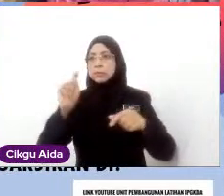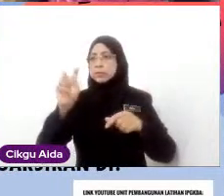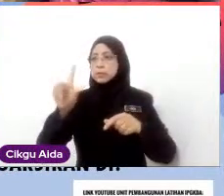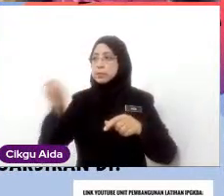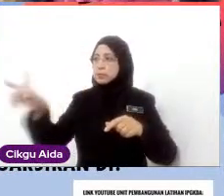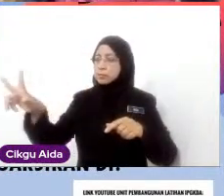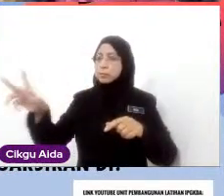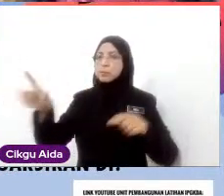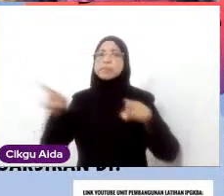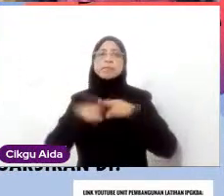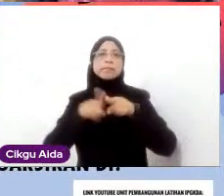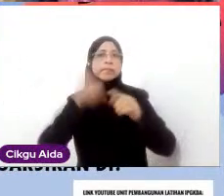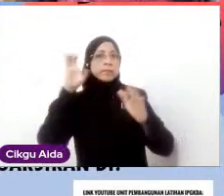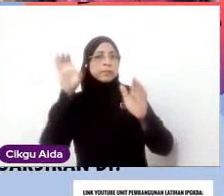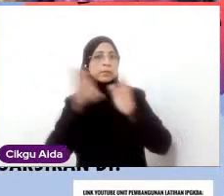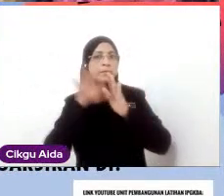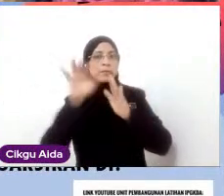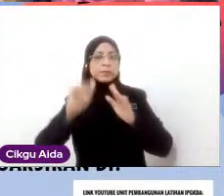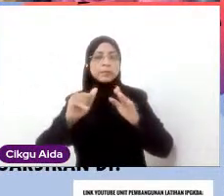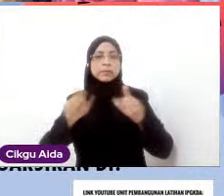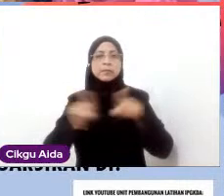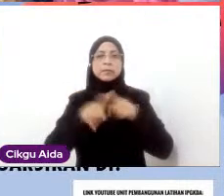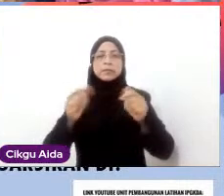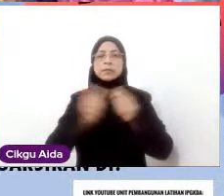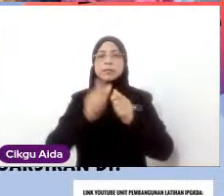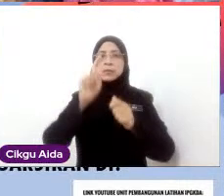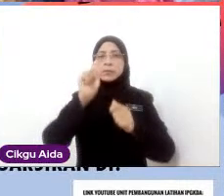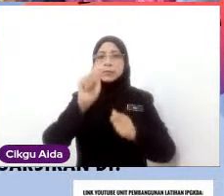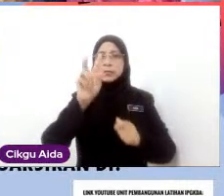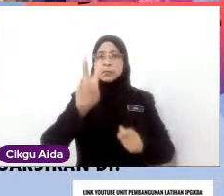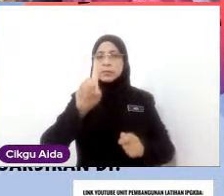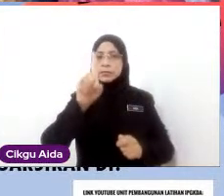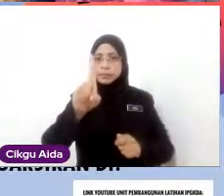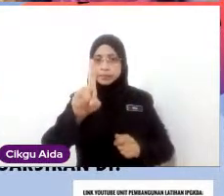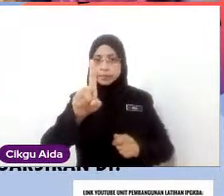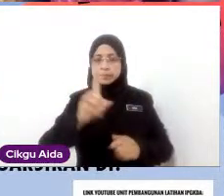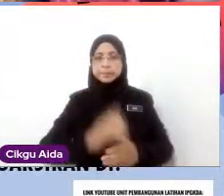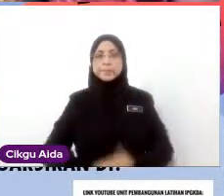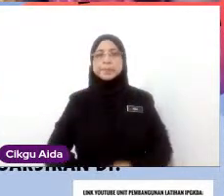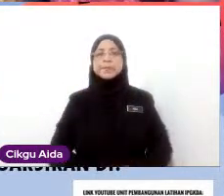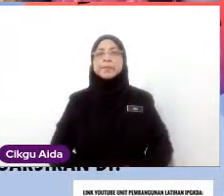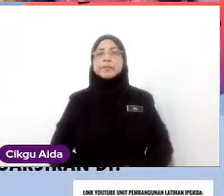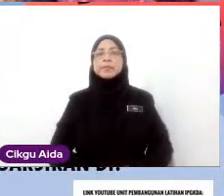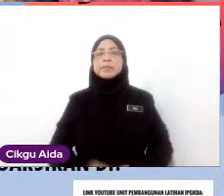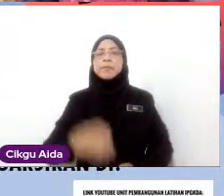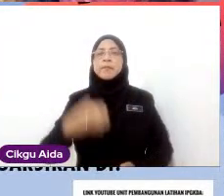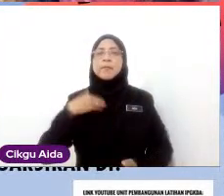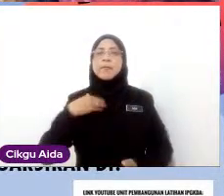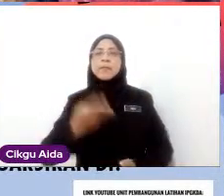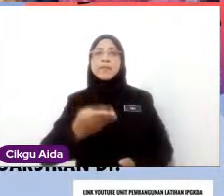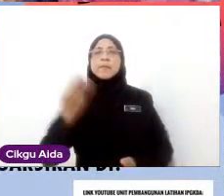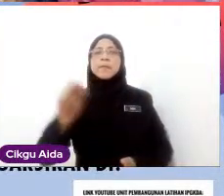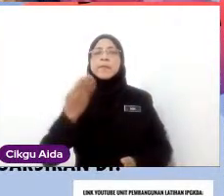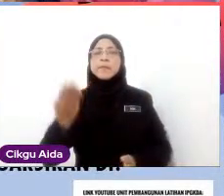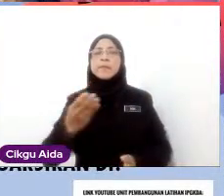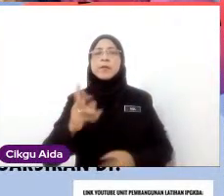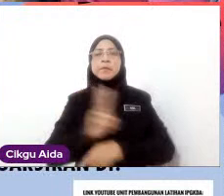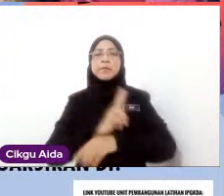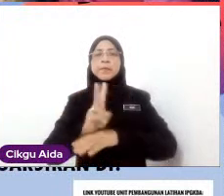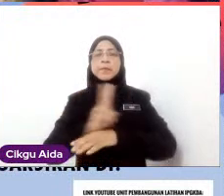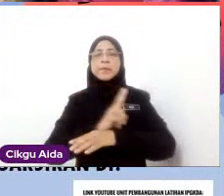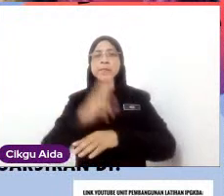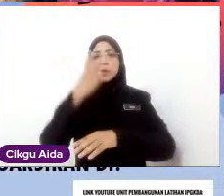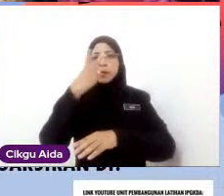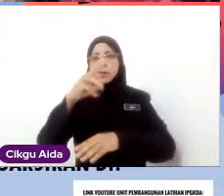Okey. Dan juga MD ni juga termasuklah koleksi-koleksi video PDPC yang saya hasilkan yang sesuai dengan untuk